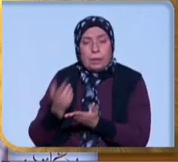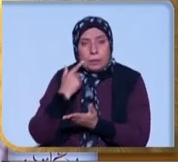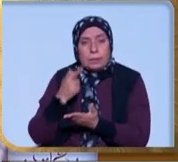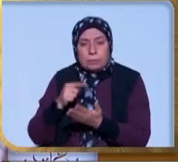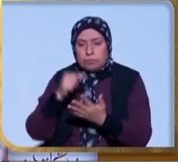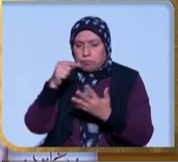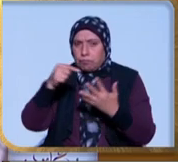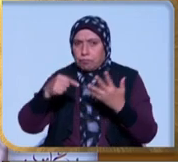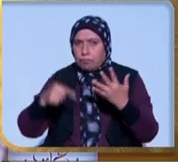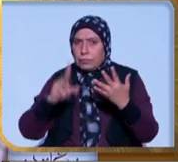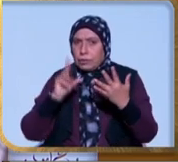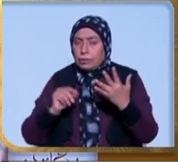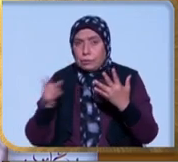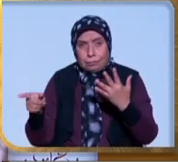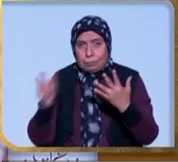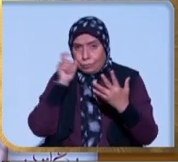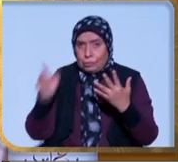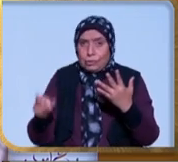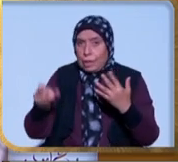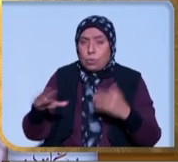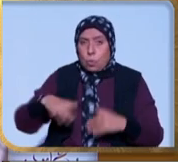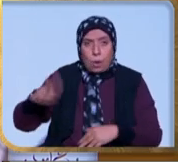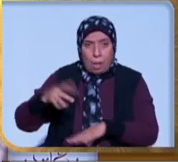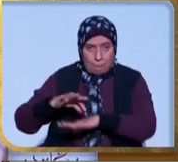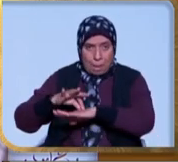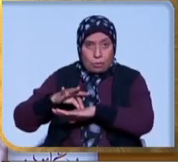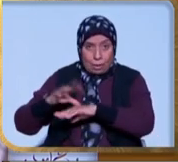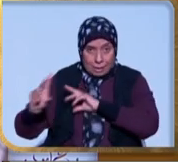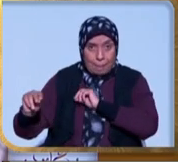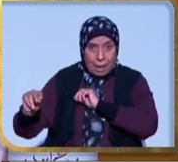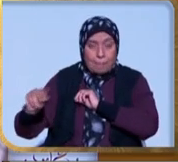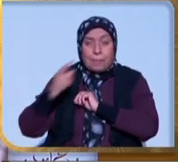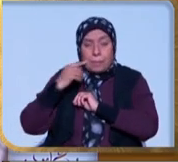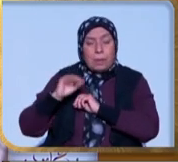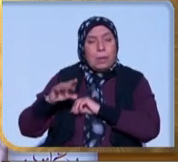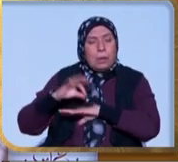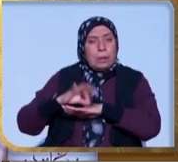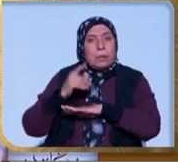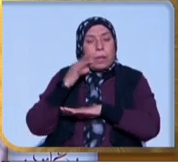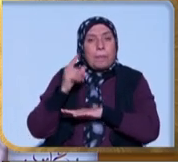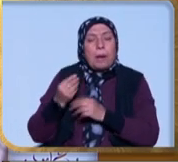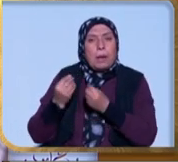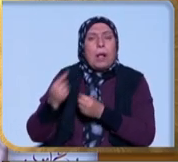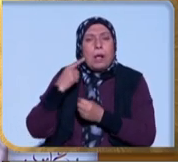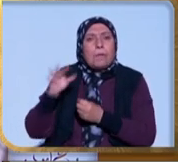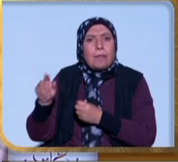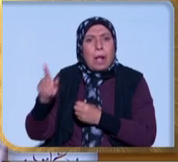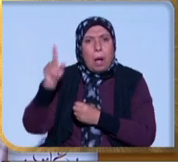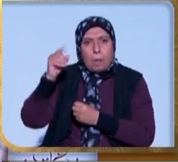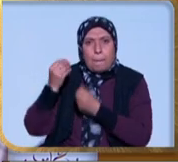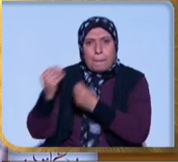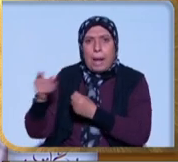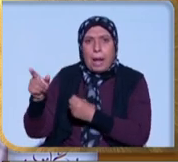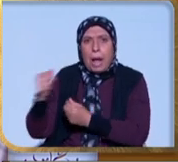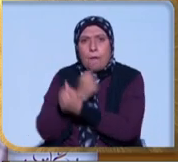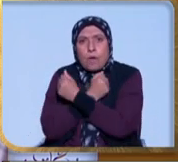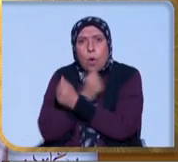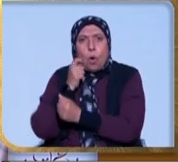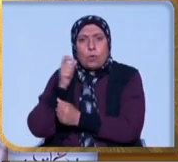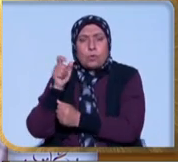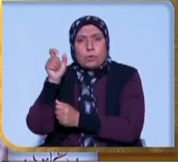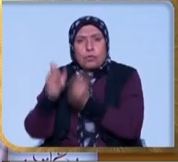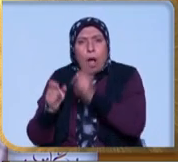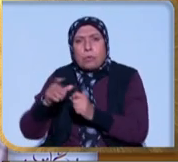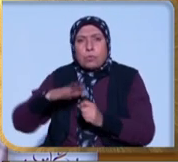من البشر. وأخيرا ربنا سبحانه وتعالى سلط عليهم أشد الآيات وأقساها، يعني